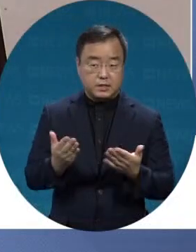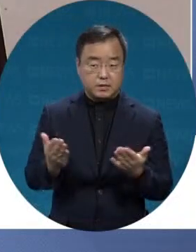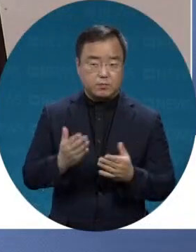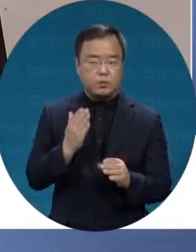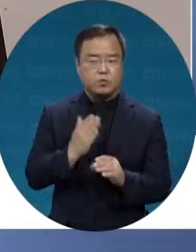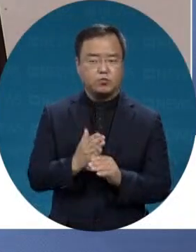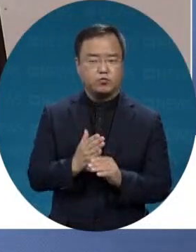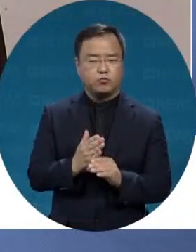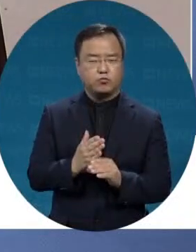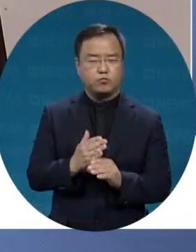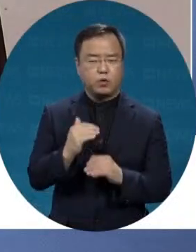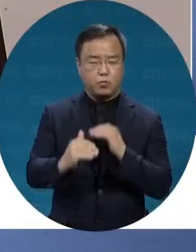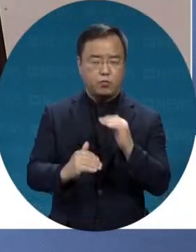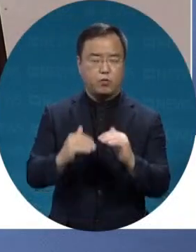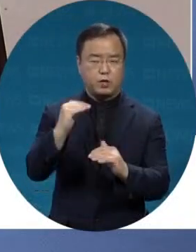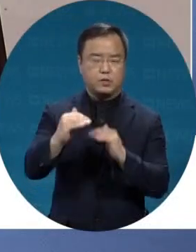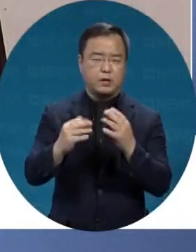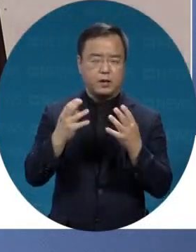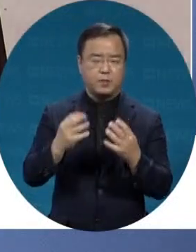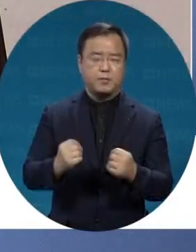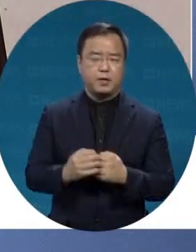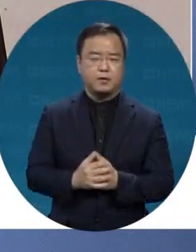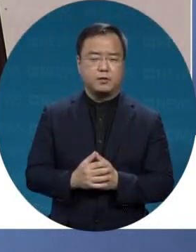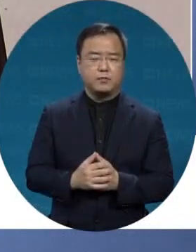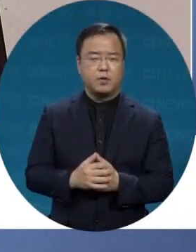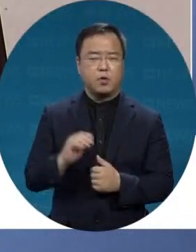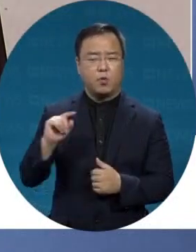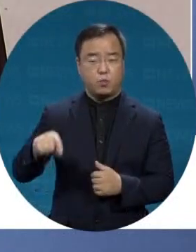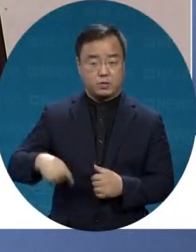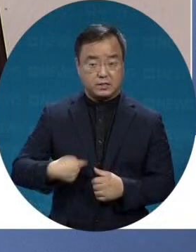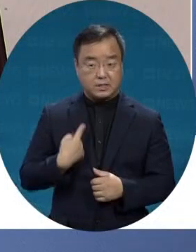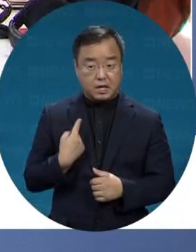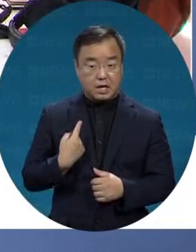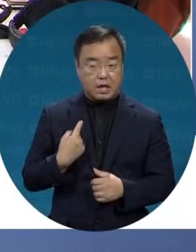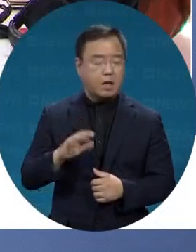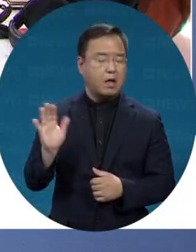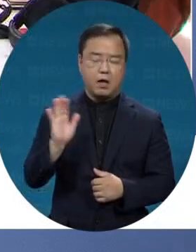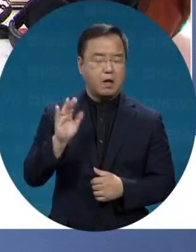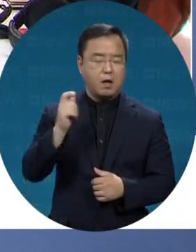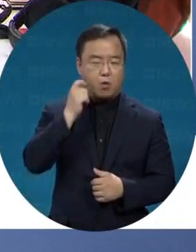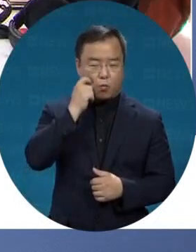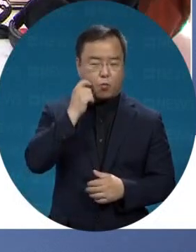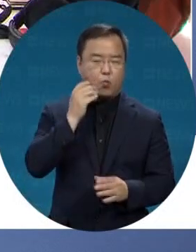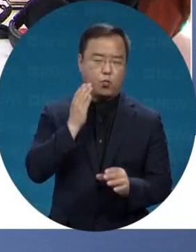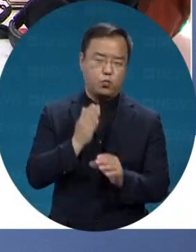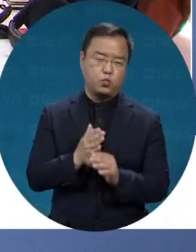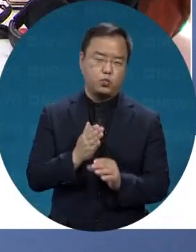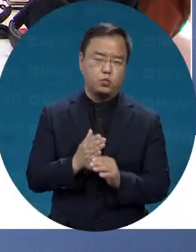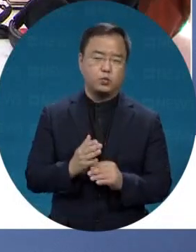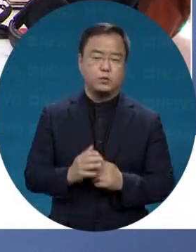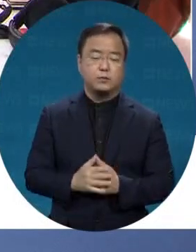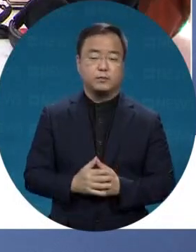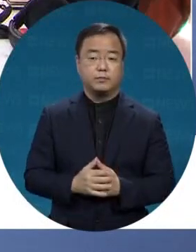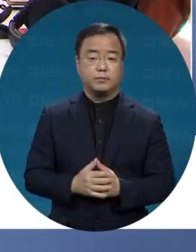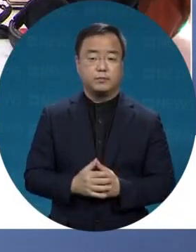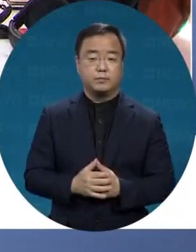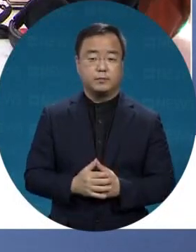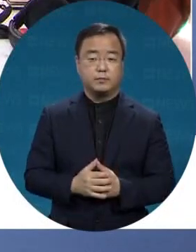공정이 굉장히 많아졌어요 혼자서는 도저히 할 수 없는 상황이 됐고요 지금은 뭐